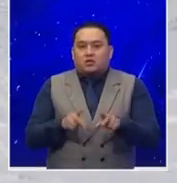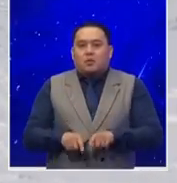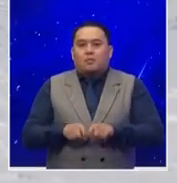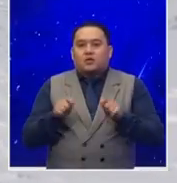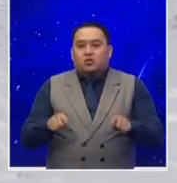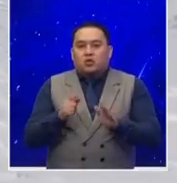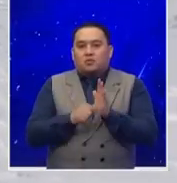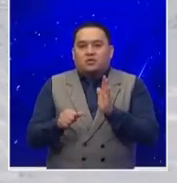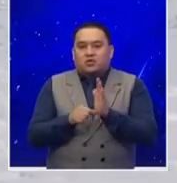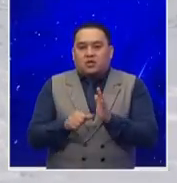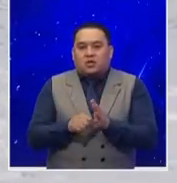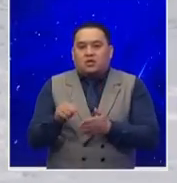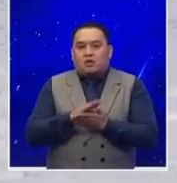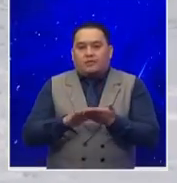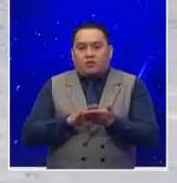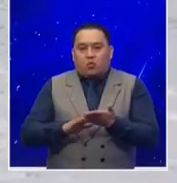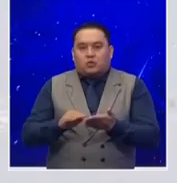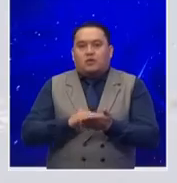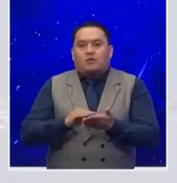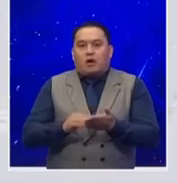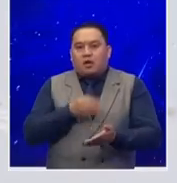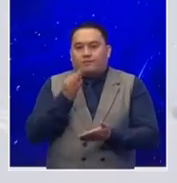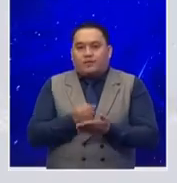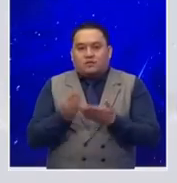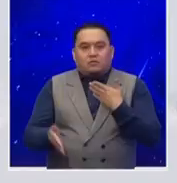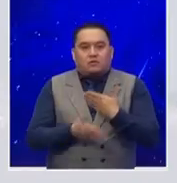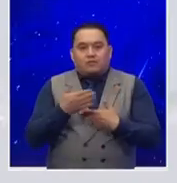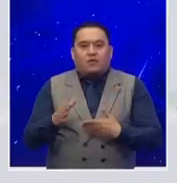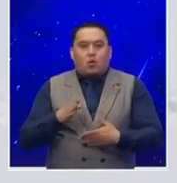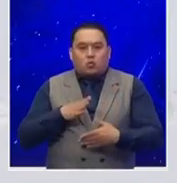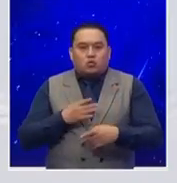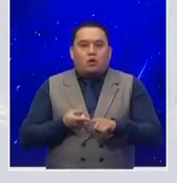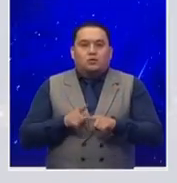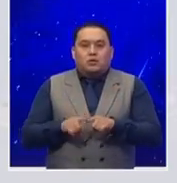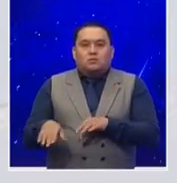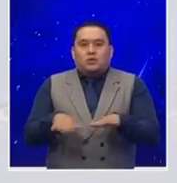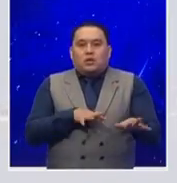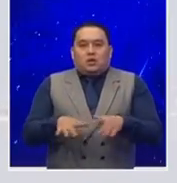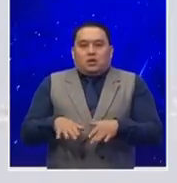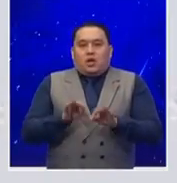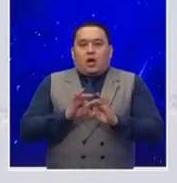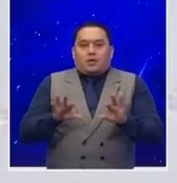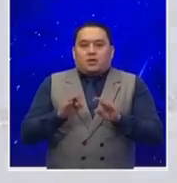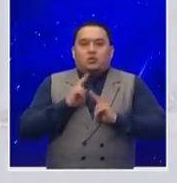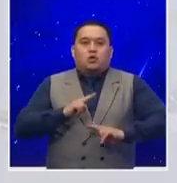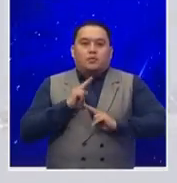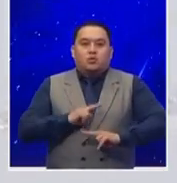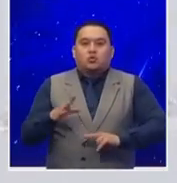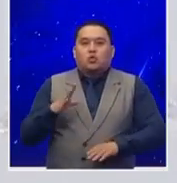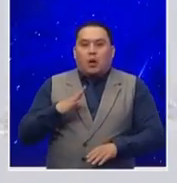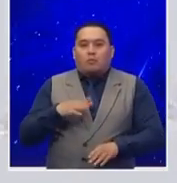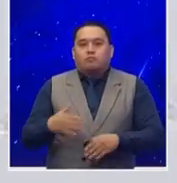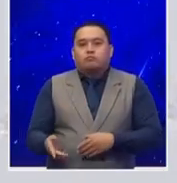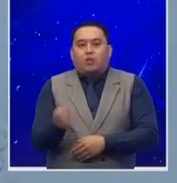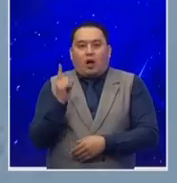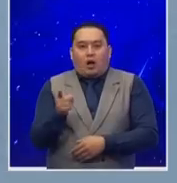қозғалды, 68 әкімшілік хаттама толтырылып, жауапкершілікке тартылған. Мұнан бөлек сала мамандары халыққа түсіндіру жұмыстарын жүргізеді.